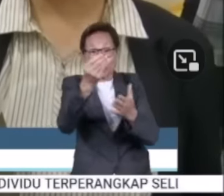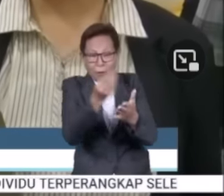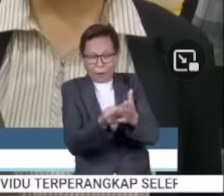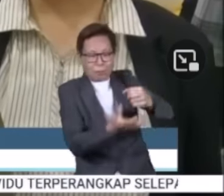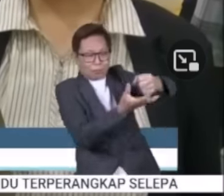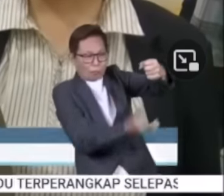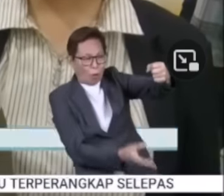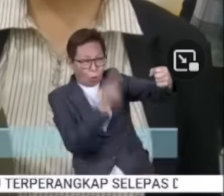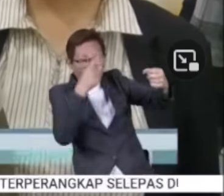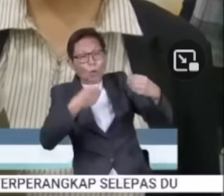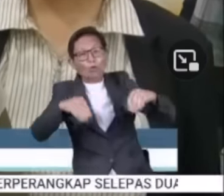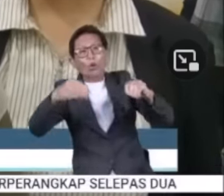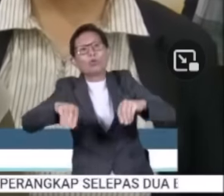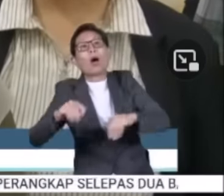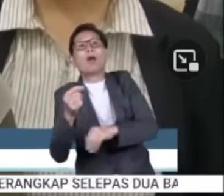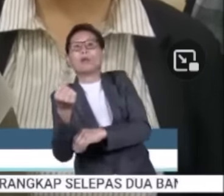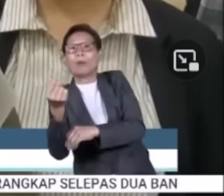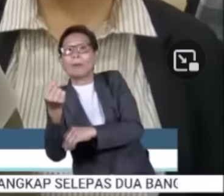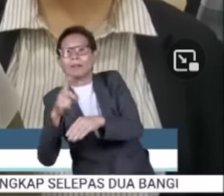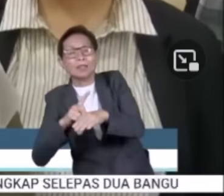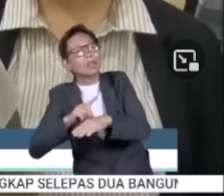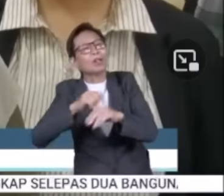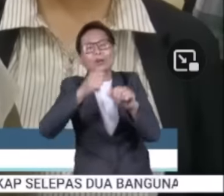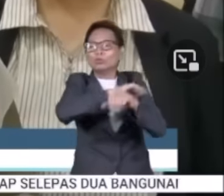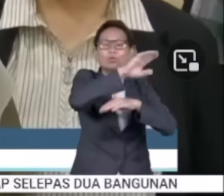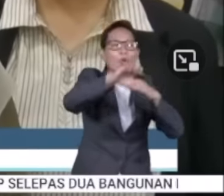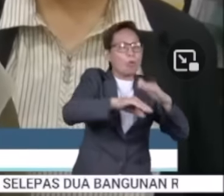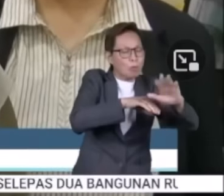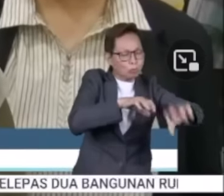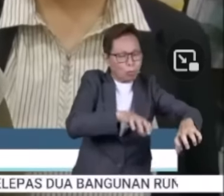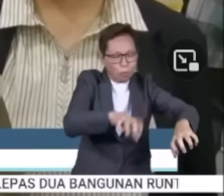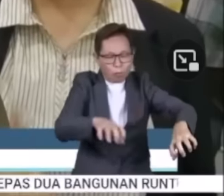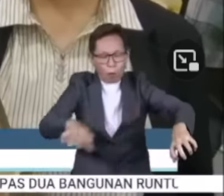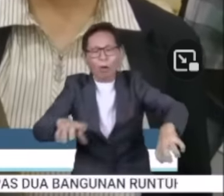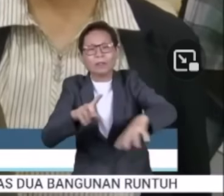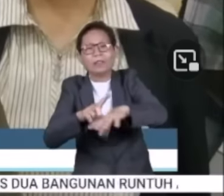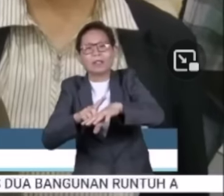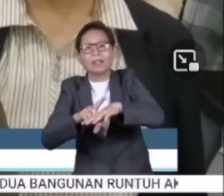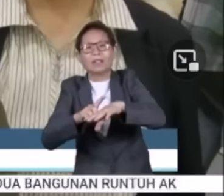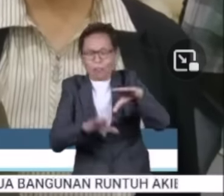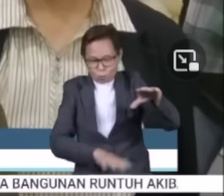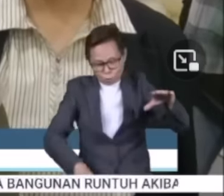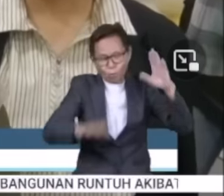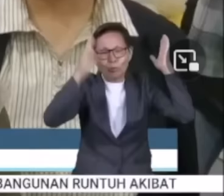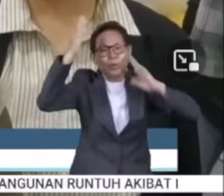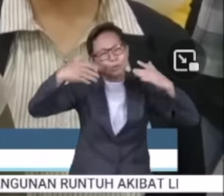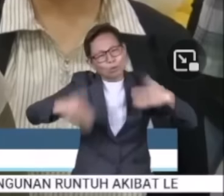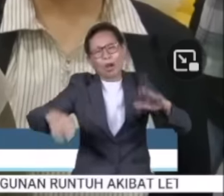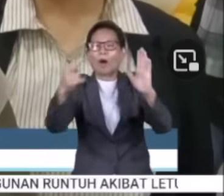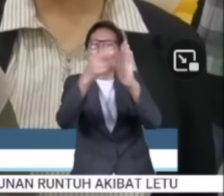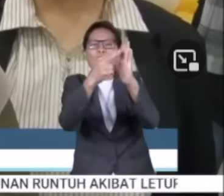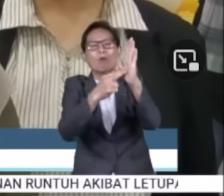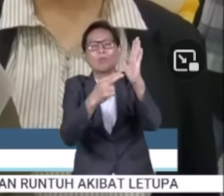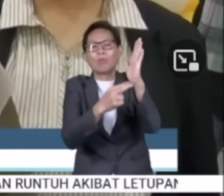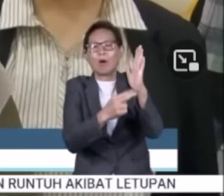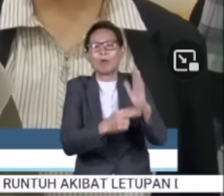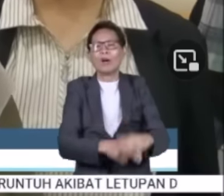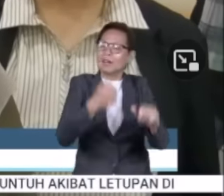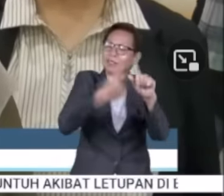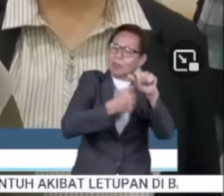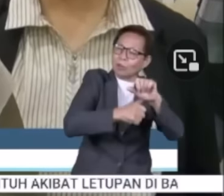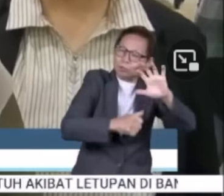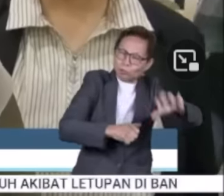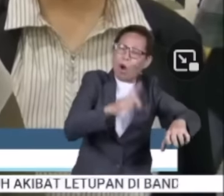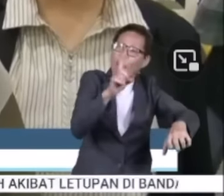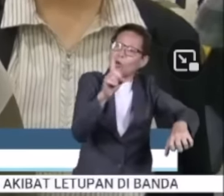RM125,000 untuk jualan rahmah di setiap DUN di seluruh negara. Ya, kita dah ready nak ruling dah. Jualan rahmah di setiap DUN di